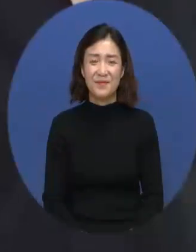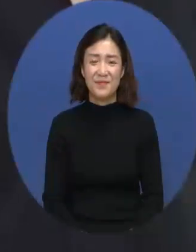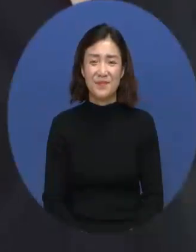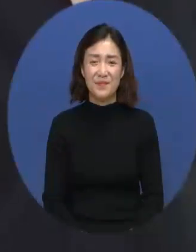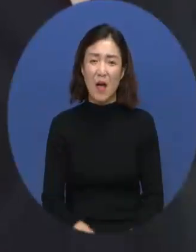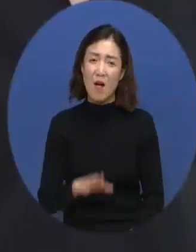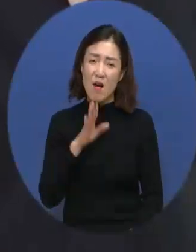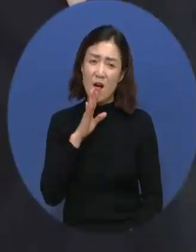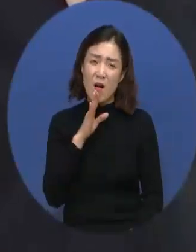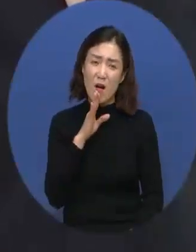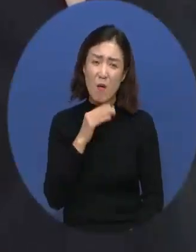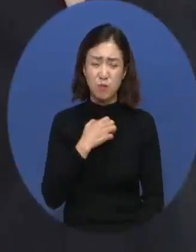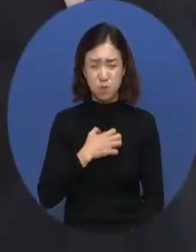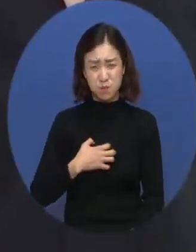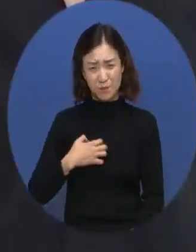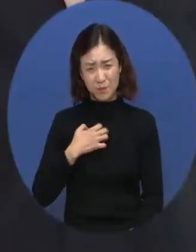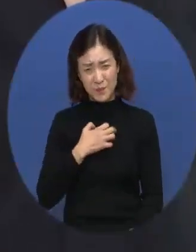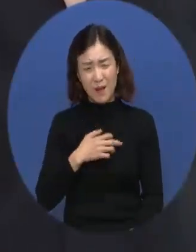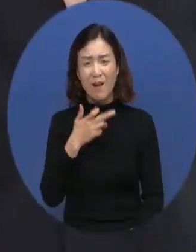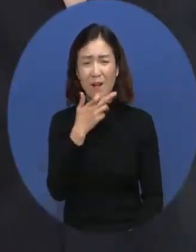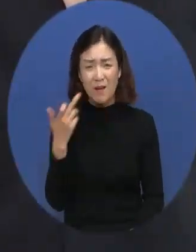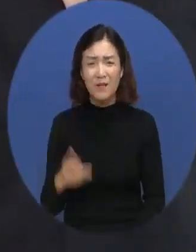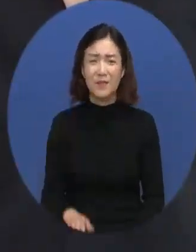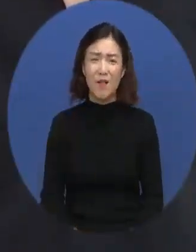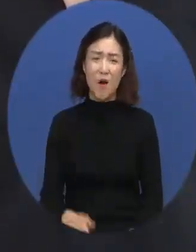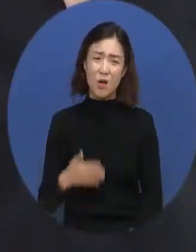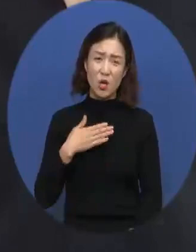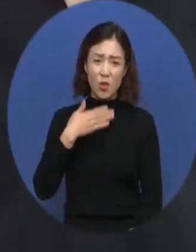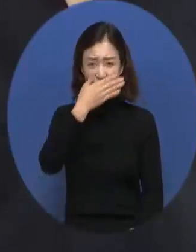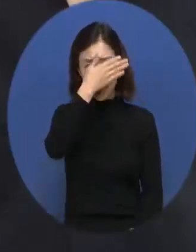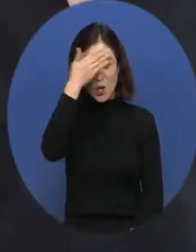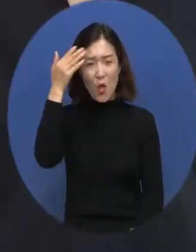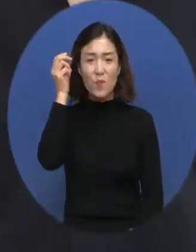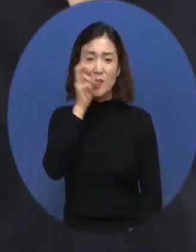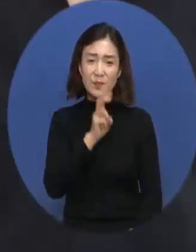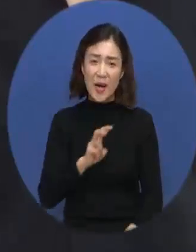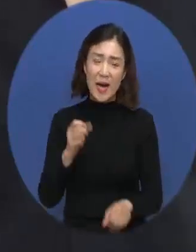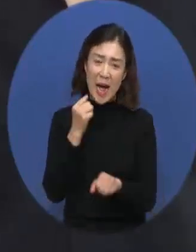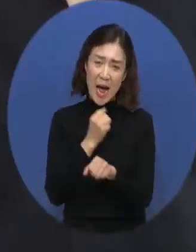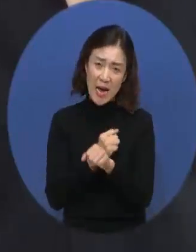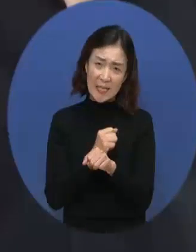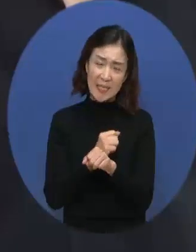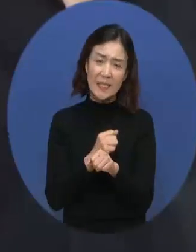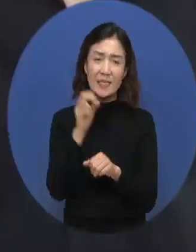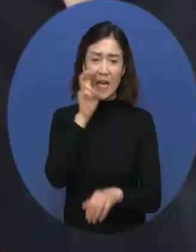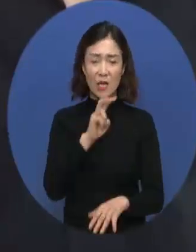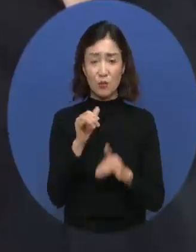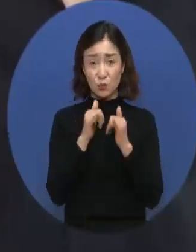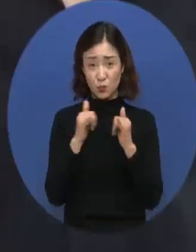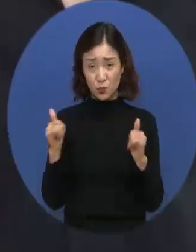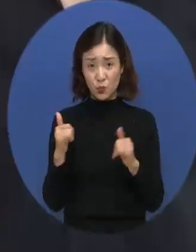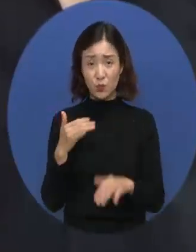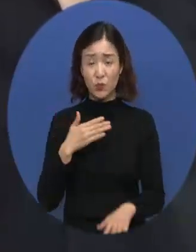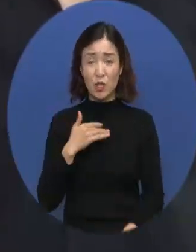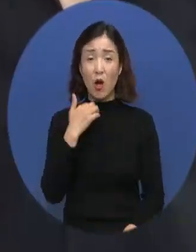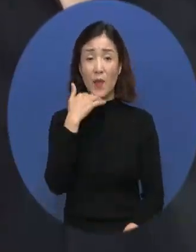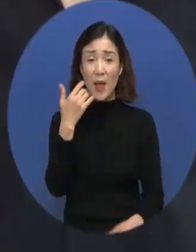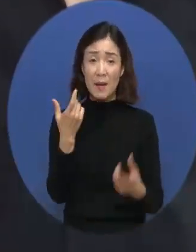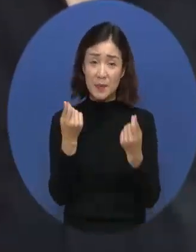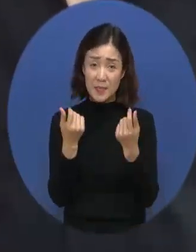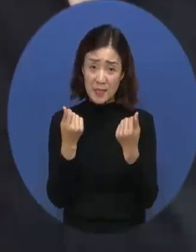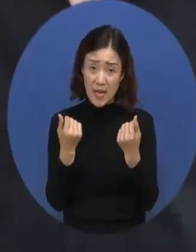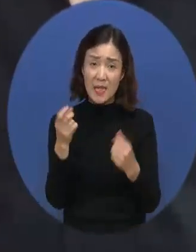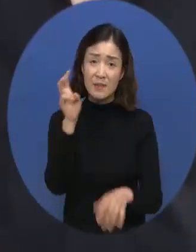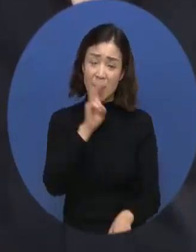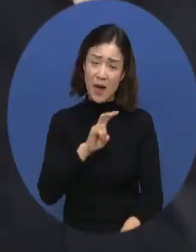사실 엄청 큰 걱정이었죠. 저희는 이제 젊은 음악을 하는 이제 아티스트고 이제 저희 나이 또래에 맞는 음악을 하는